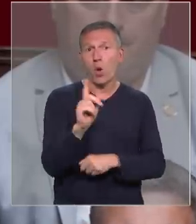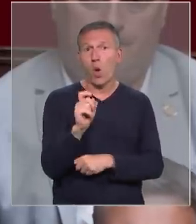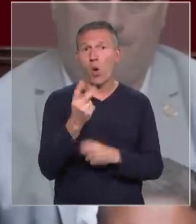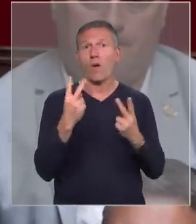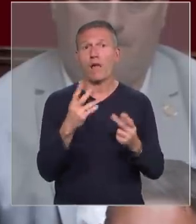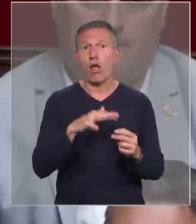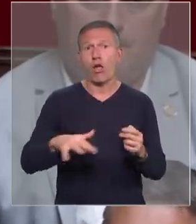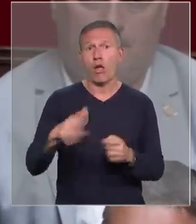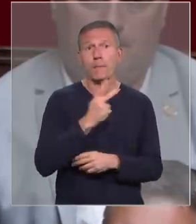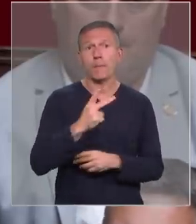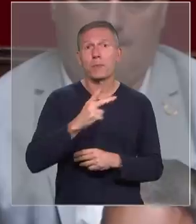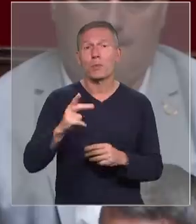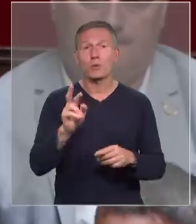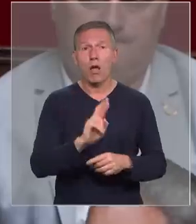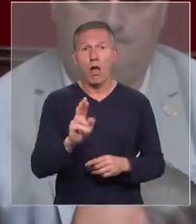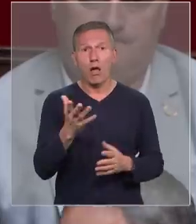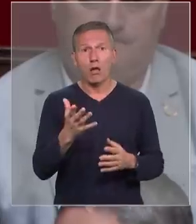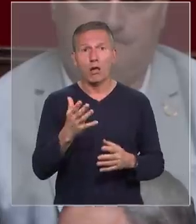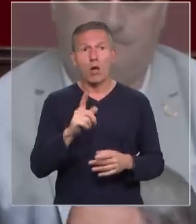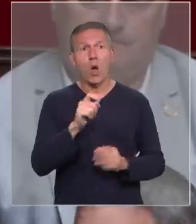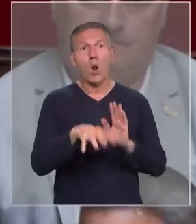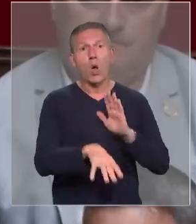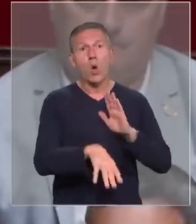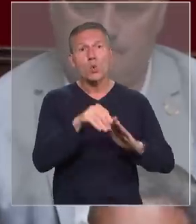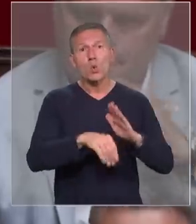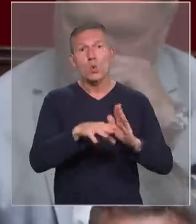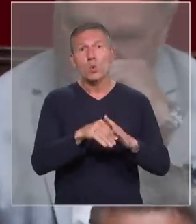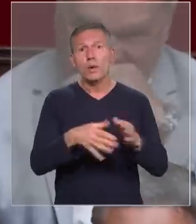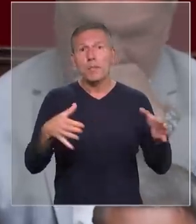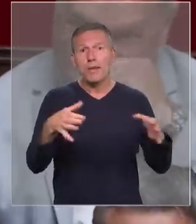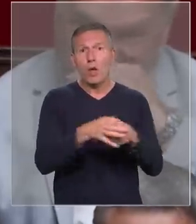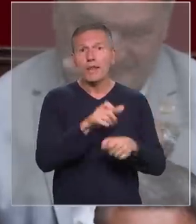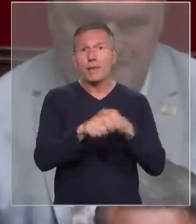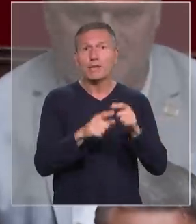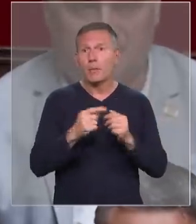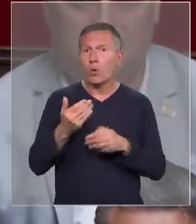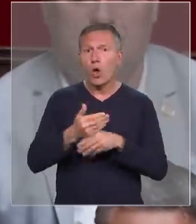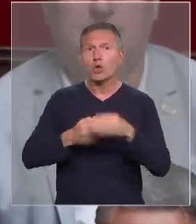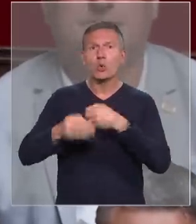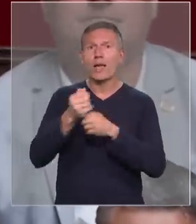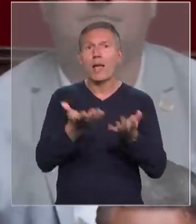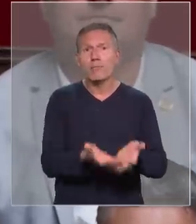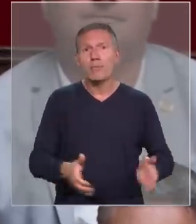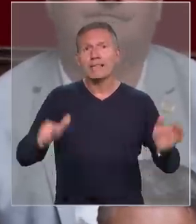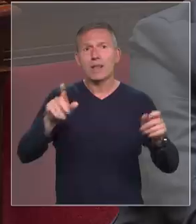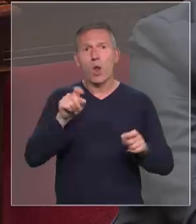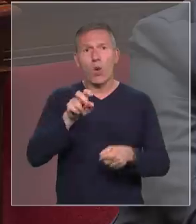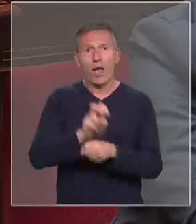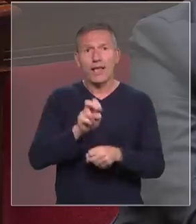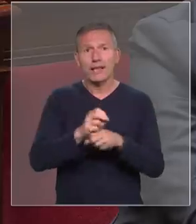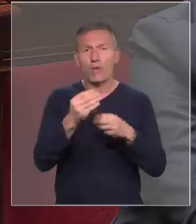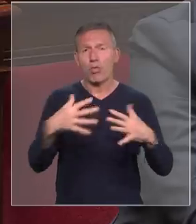en raréfaction. L'accaparement de cette ressource par une minorité via la construction de méga-bassines provoque déjà des